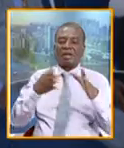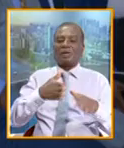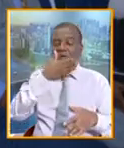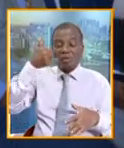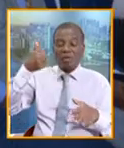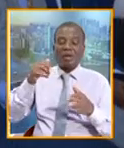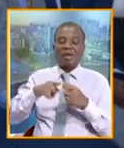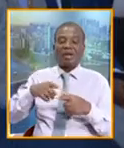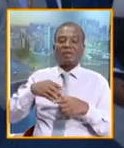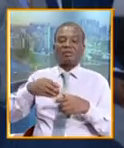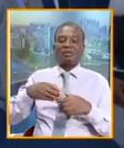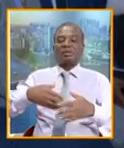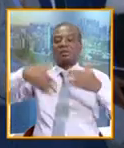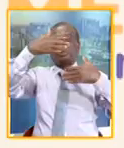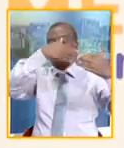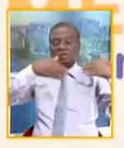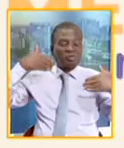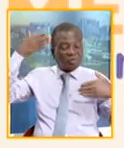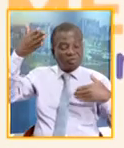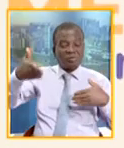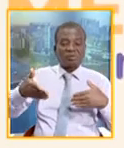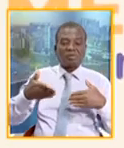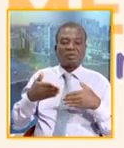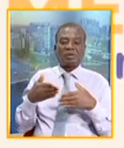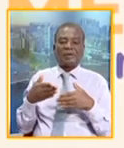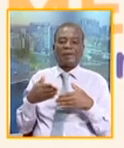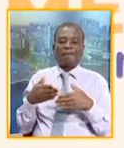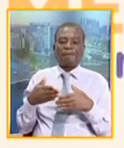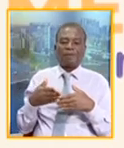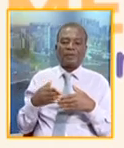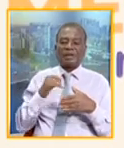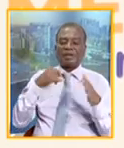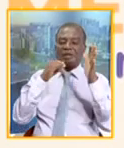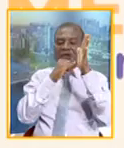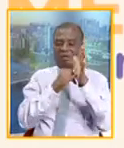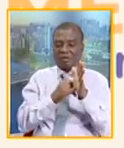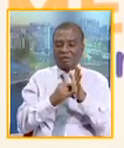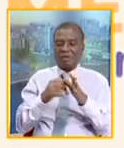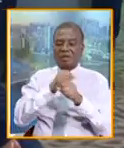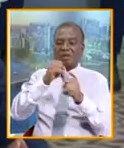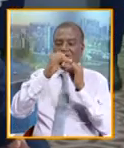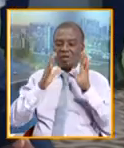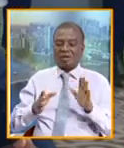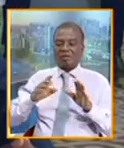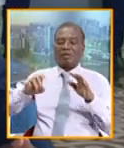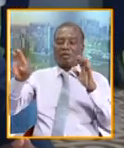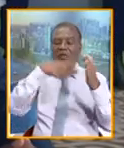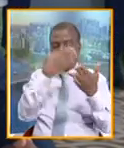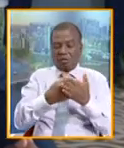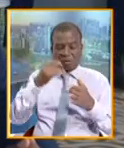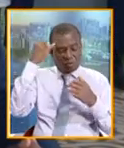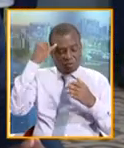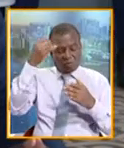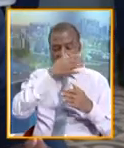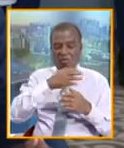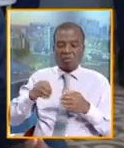à la future génération, selon le Premier ministre Ahmed Bakayoko. Il invite les entrepreneurs à faire preuve d'imagination